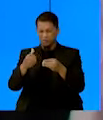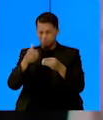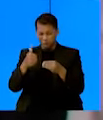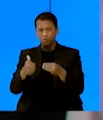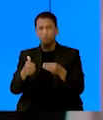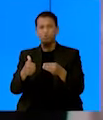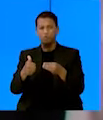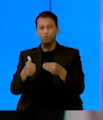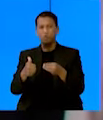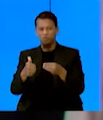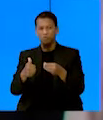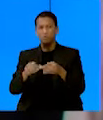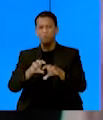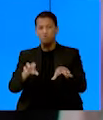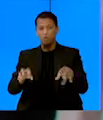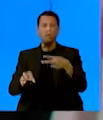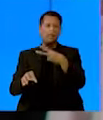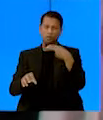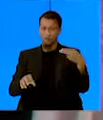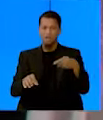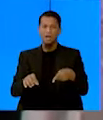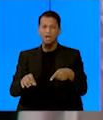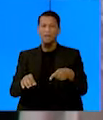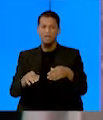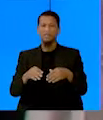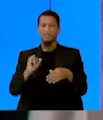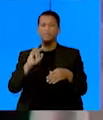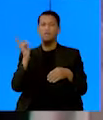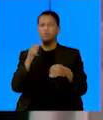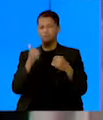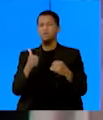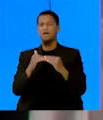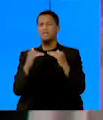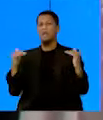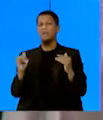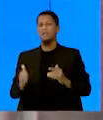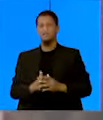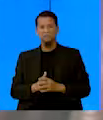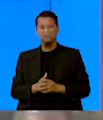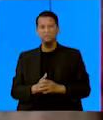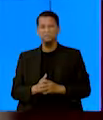Indonesia tidak kalah bersaing di kancah global. Dari Depok, Jawa Barat, Galuh Pandu, Eri Nugraha melaporkan.